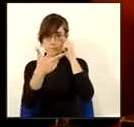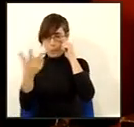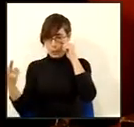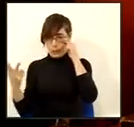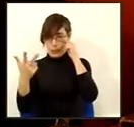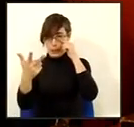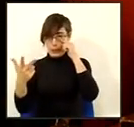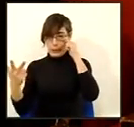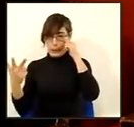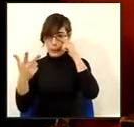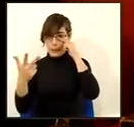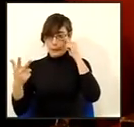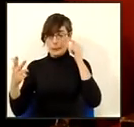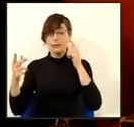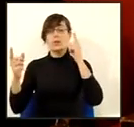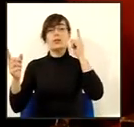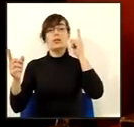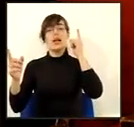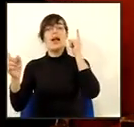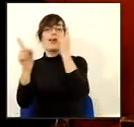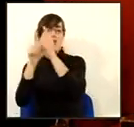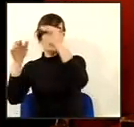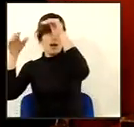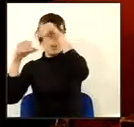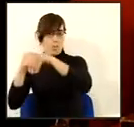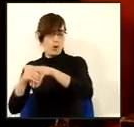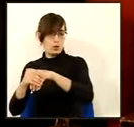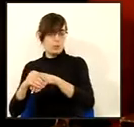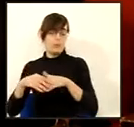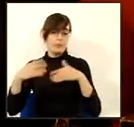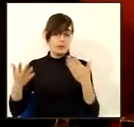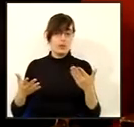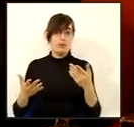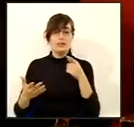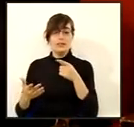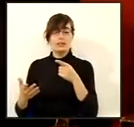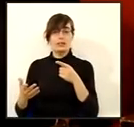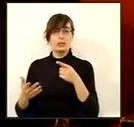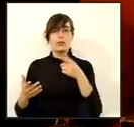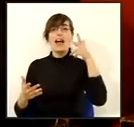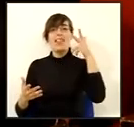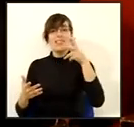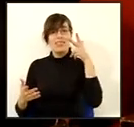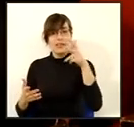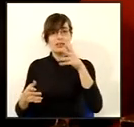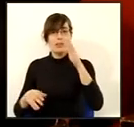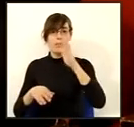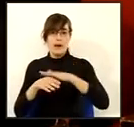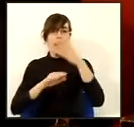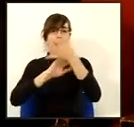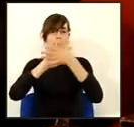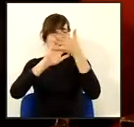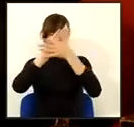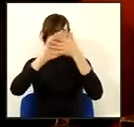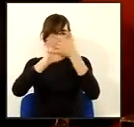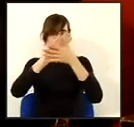la corrupció, hi van votar en contra. Per tant, això ens dona el dret de poder parlar i